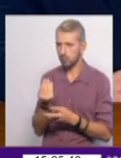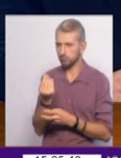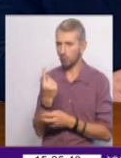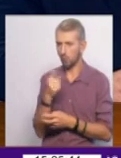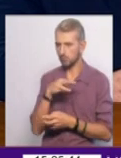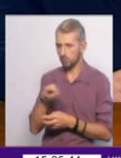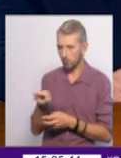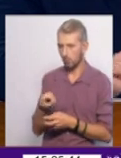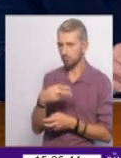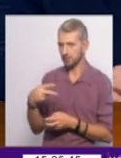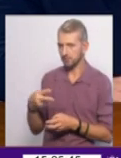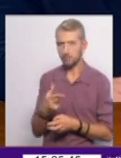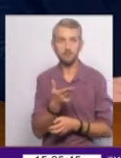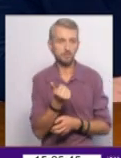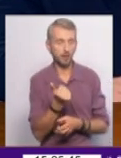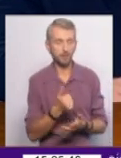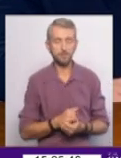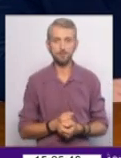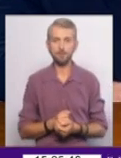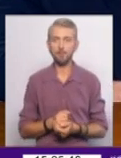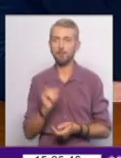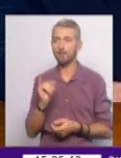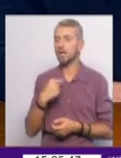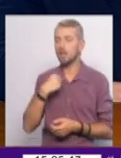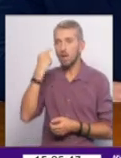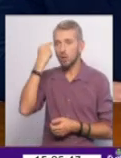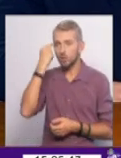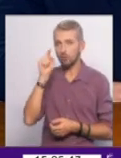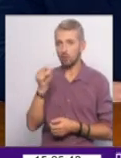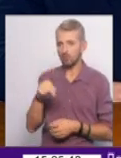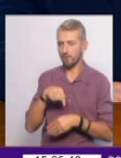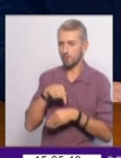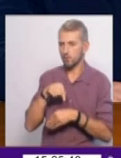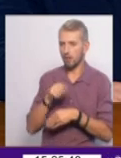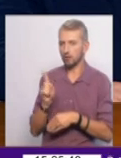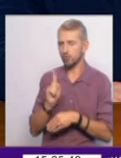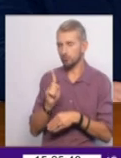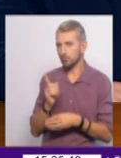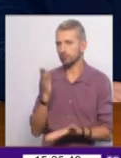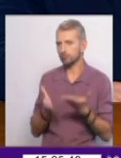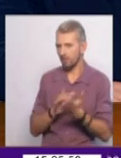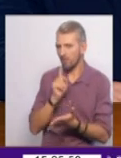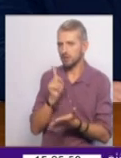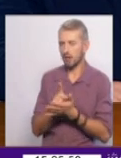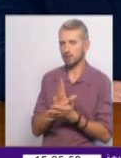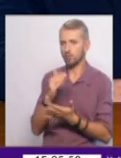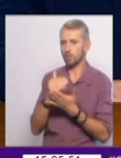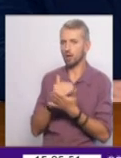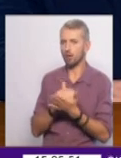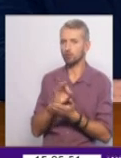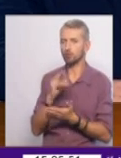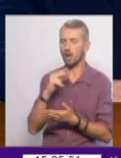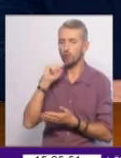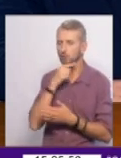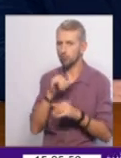орієнтовно. Орієнтовно. Да. І я думаю, ви відчуваєте, що, скоріш за все, вдасться в програму